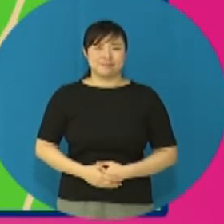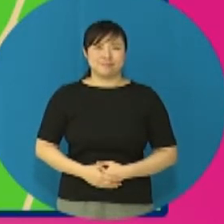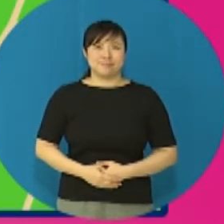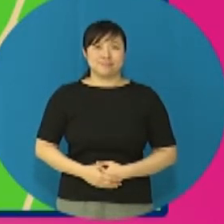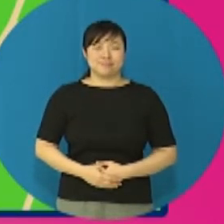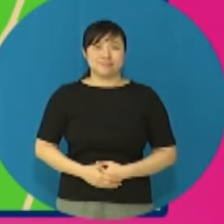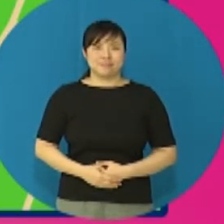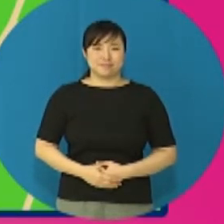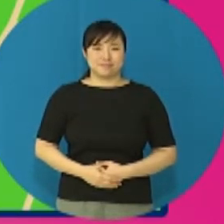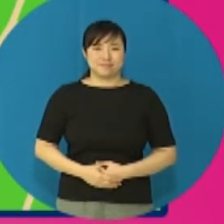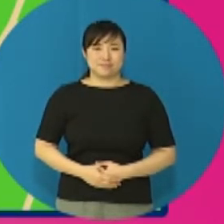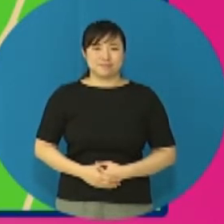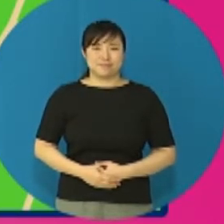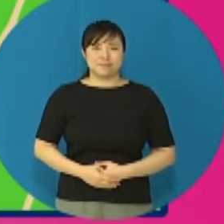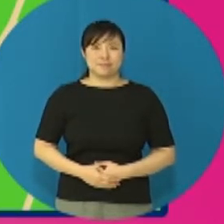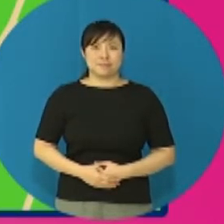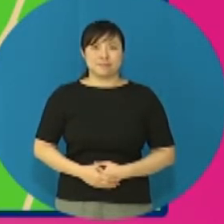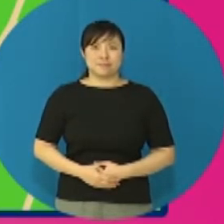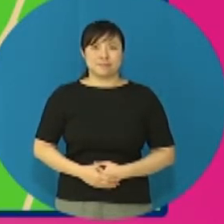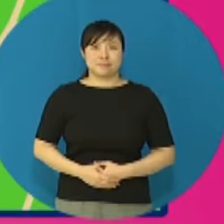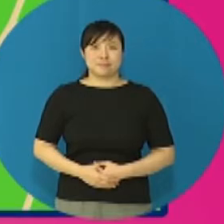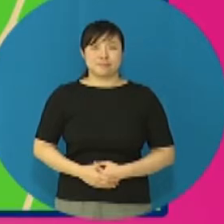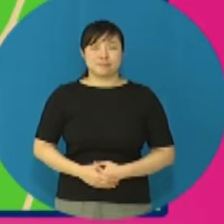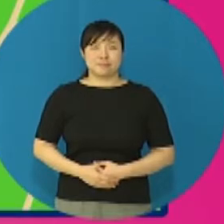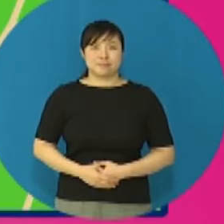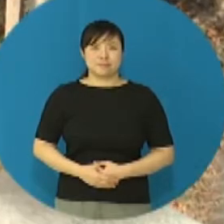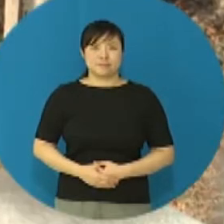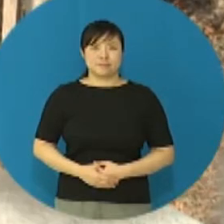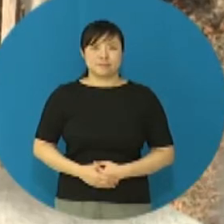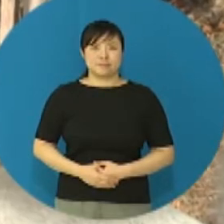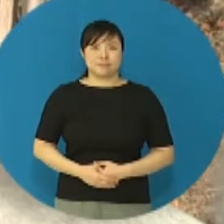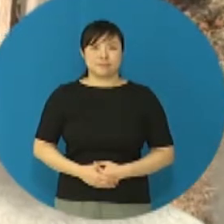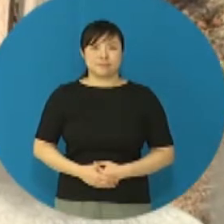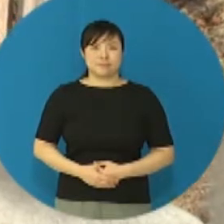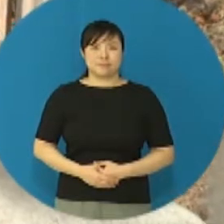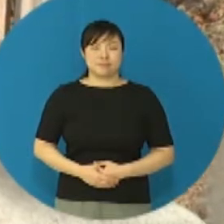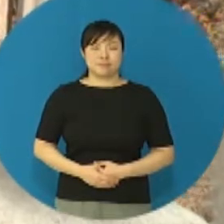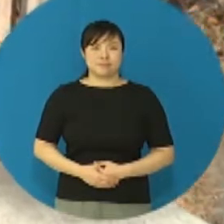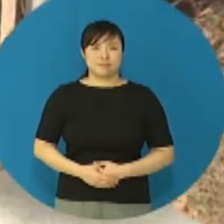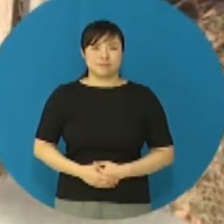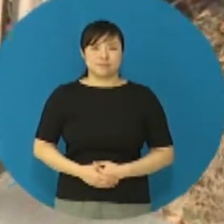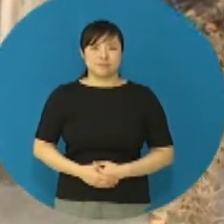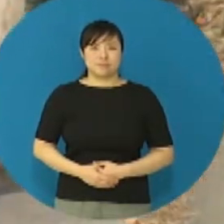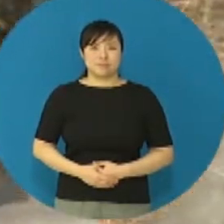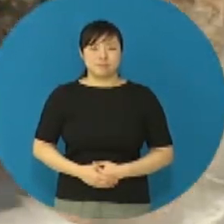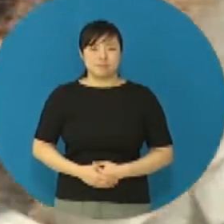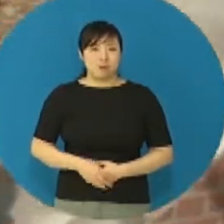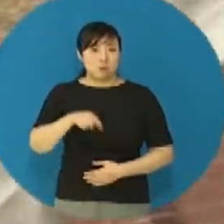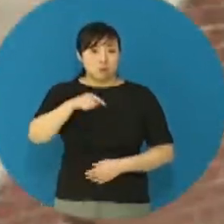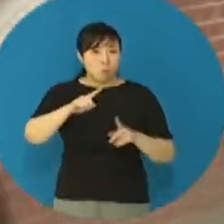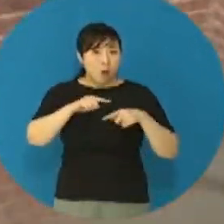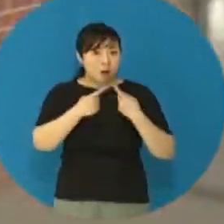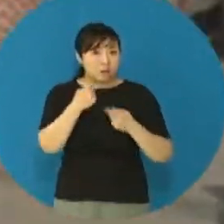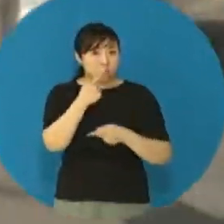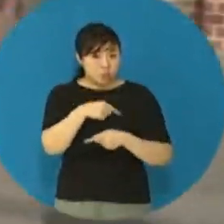ですけど気になりますね。あ、ここが入り口ですか